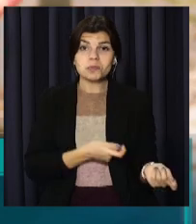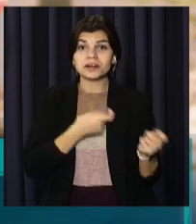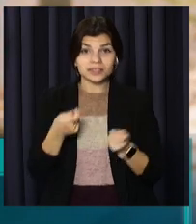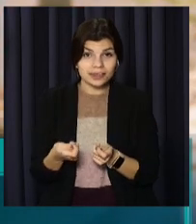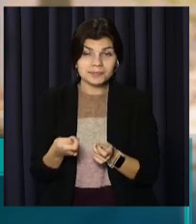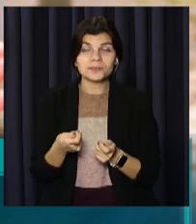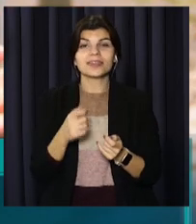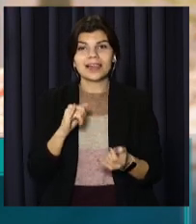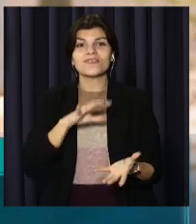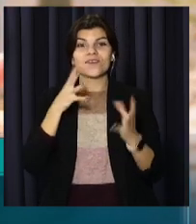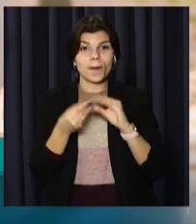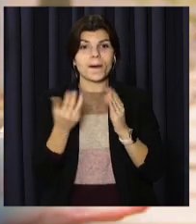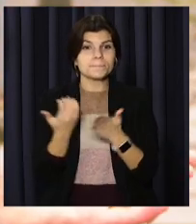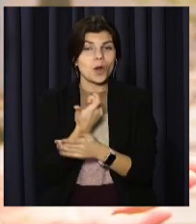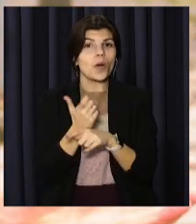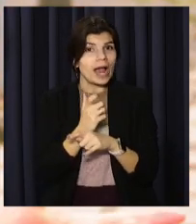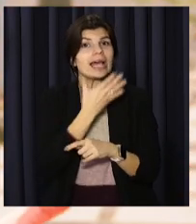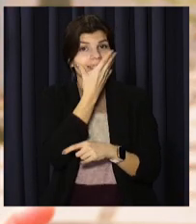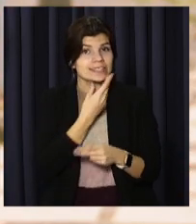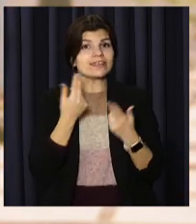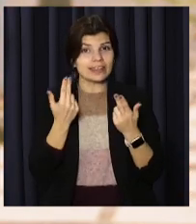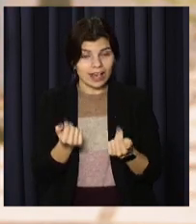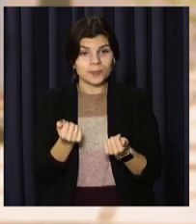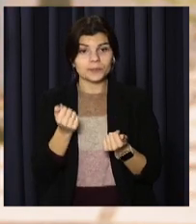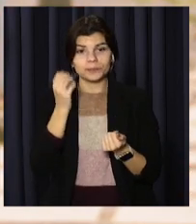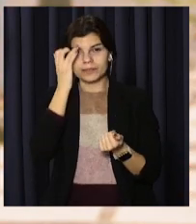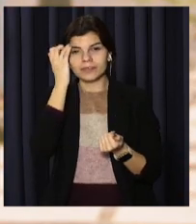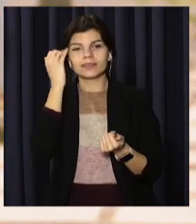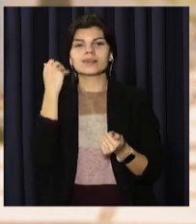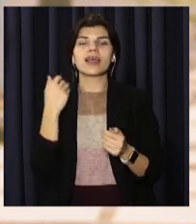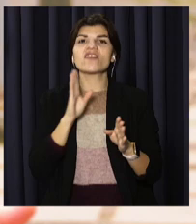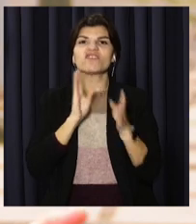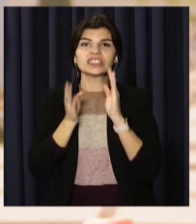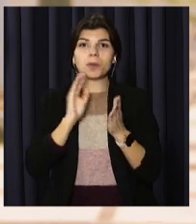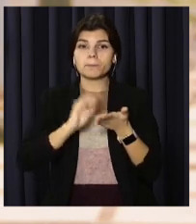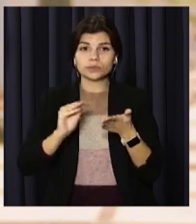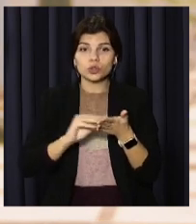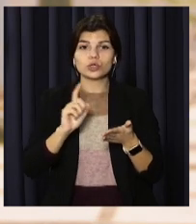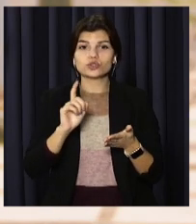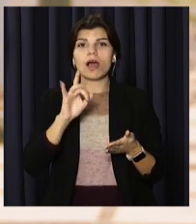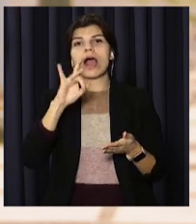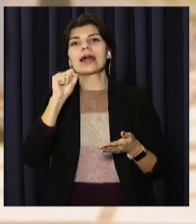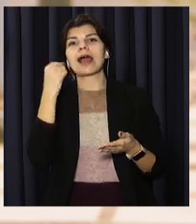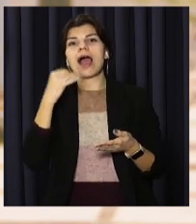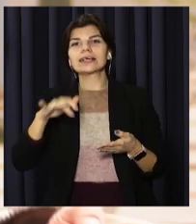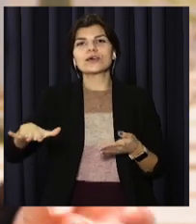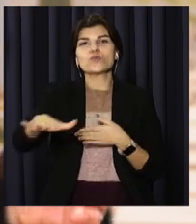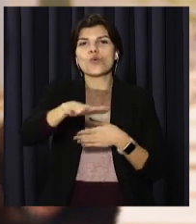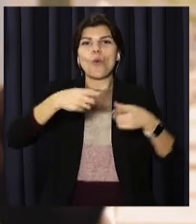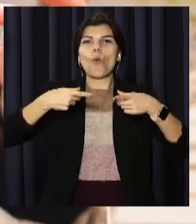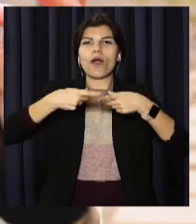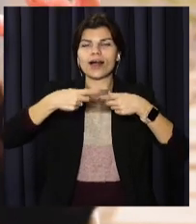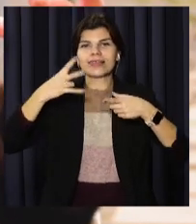в результате получилось очень красиво. И стали писать в Фейсбуке, что райский уголок на Победе. Здесь на самом